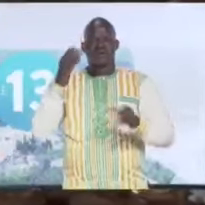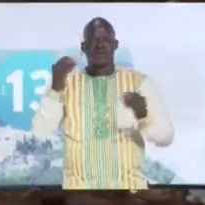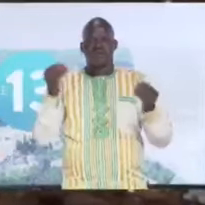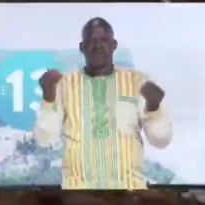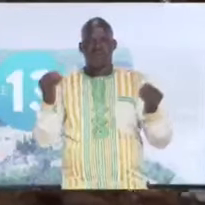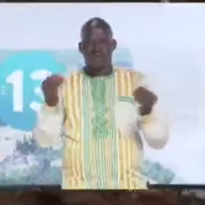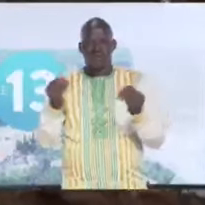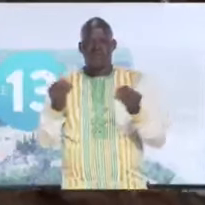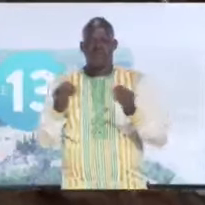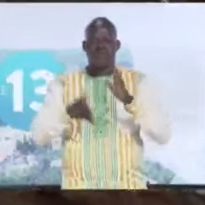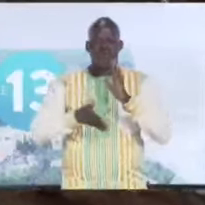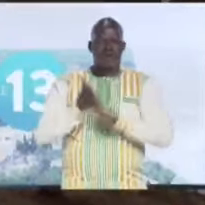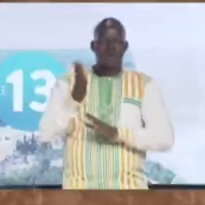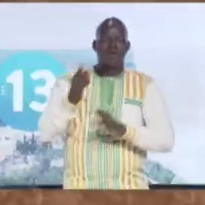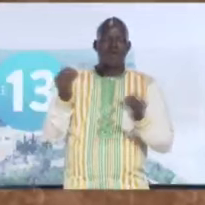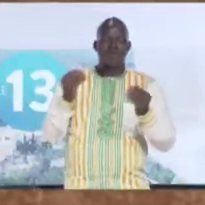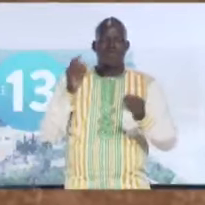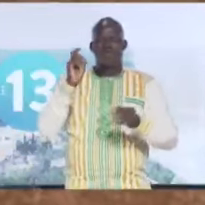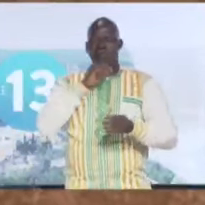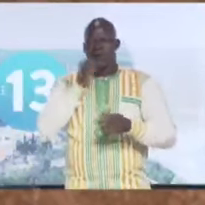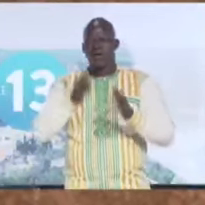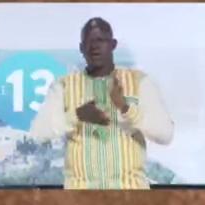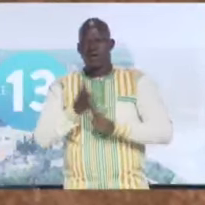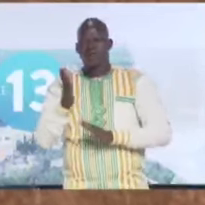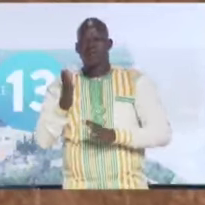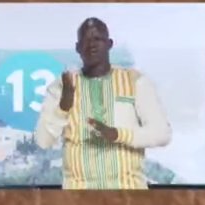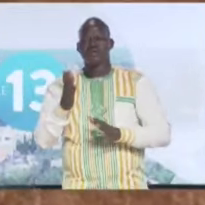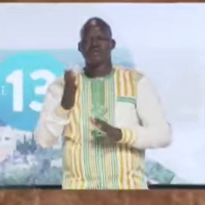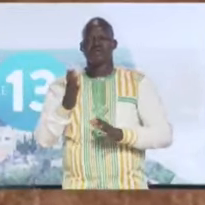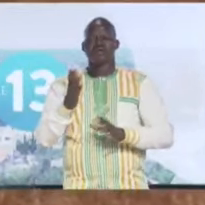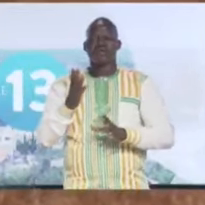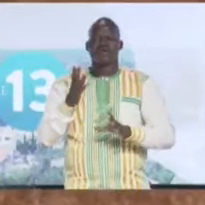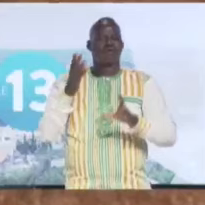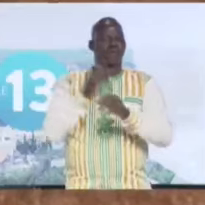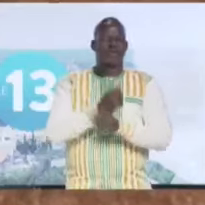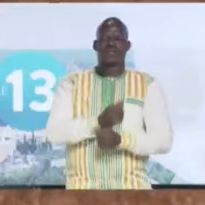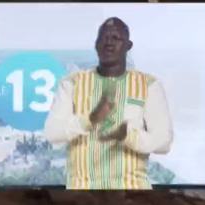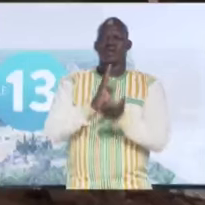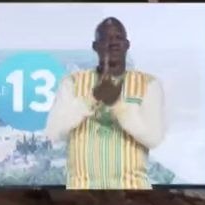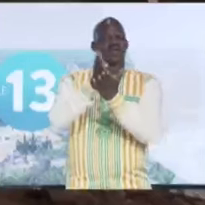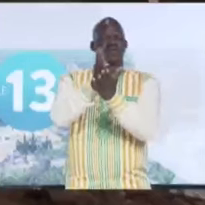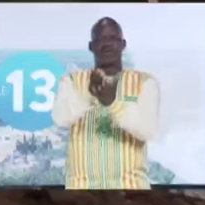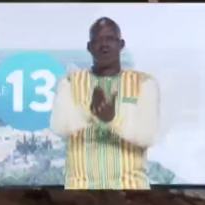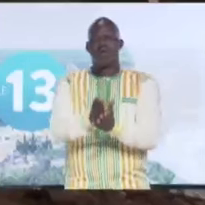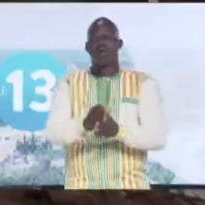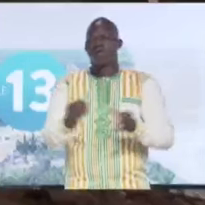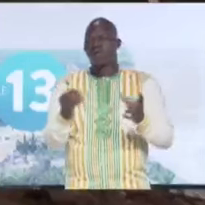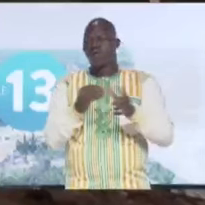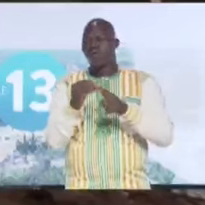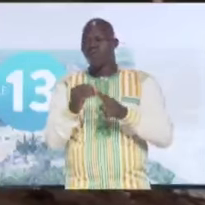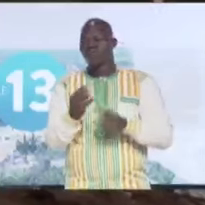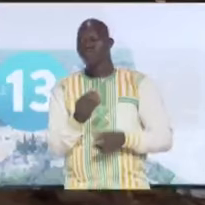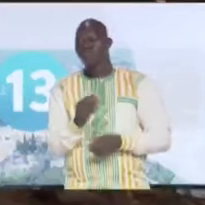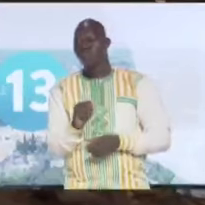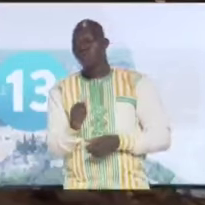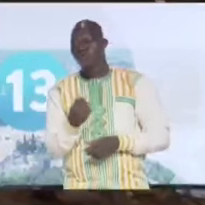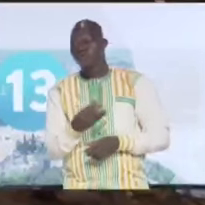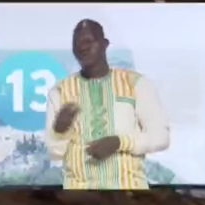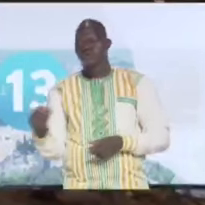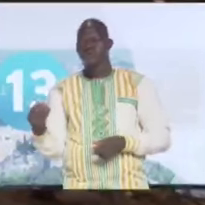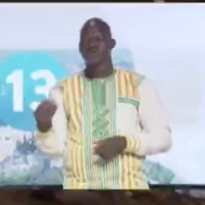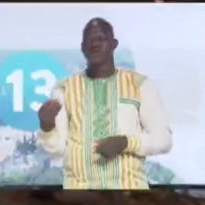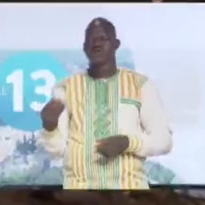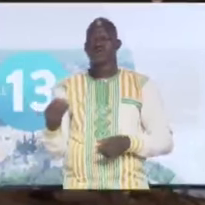pas facile d'accès. En allant par là, qu'est-ce qu'il faut prendre? Faut-il prendre des pirogues, des bateaux ou bien des engins à motricité,